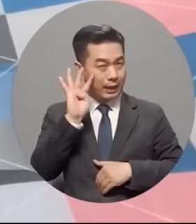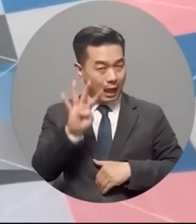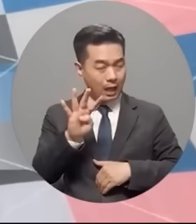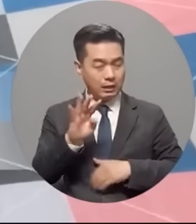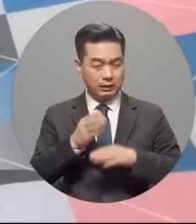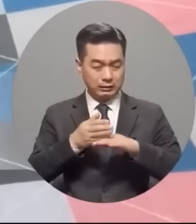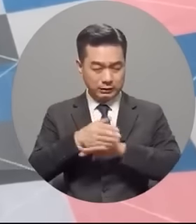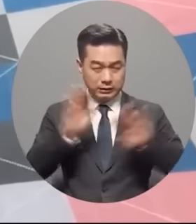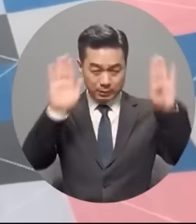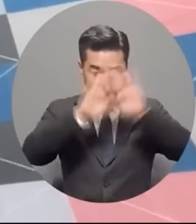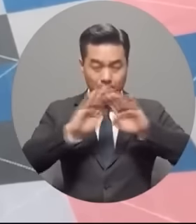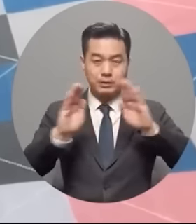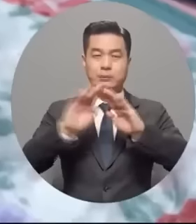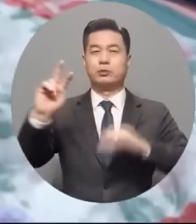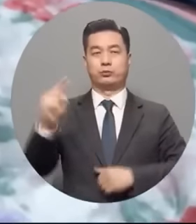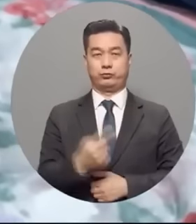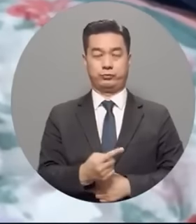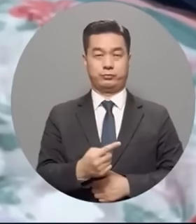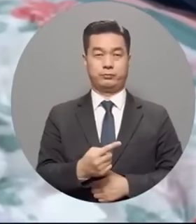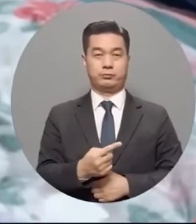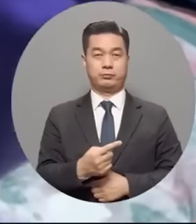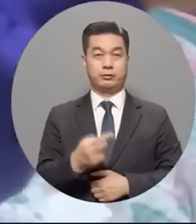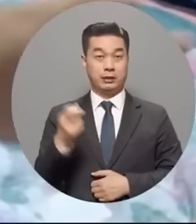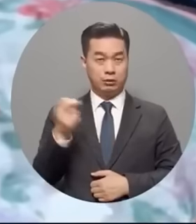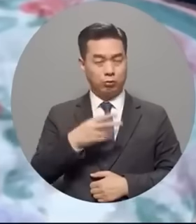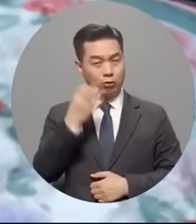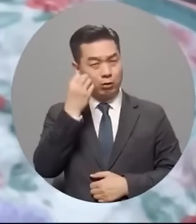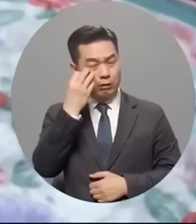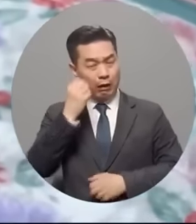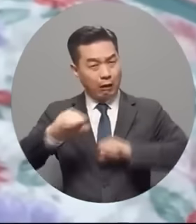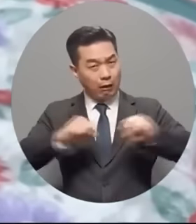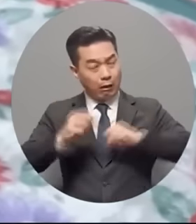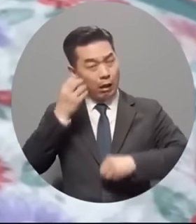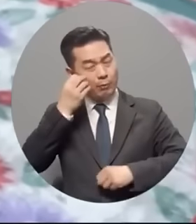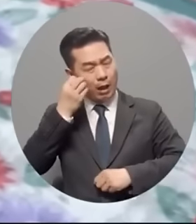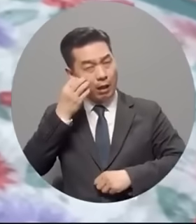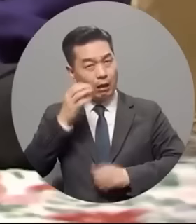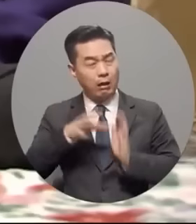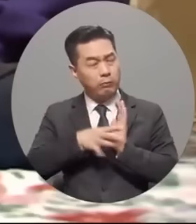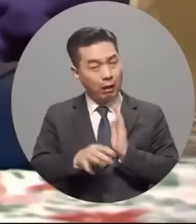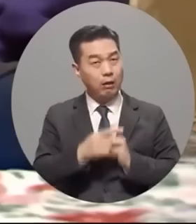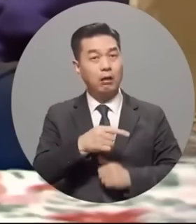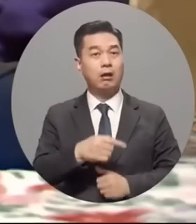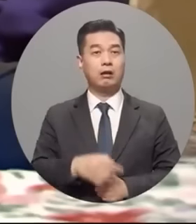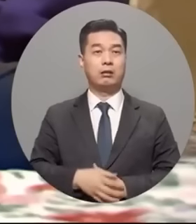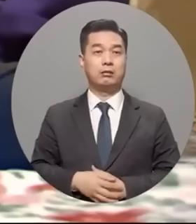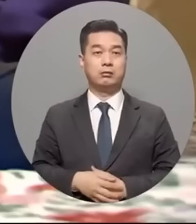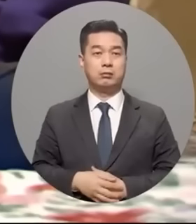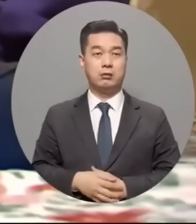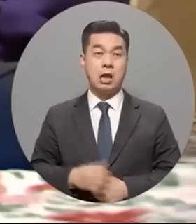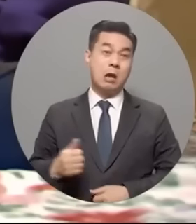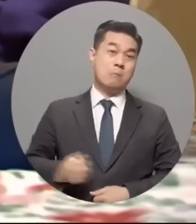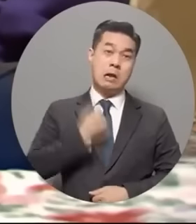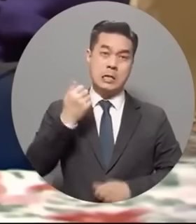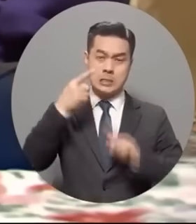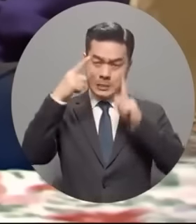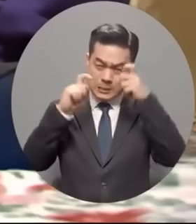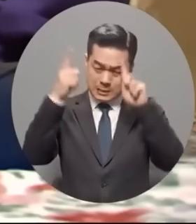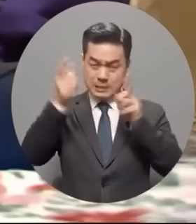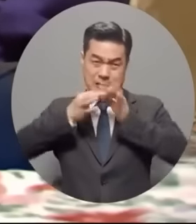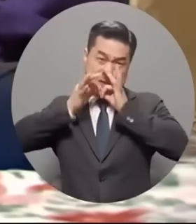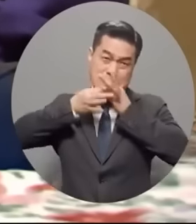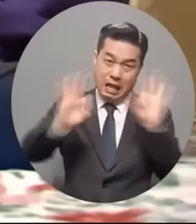밤 집으로 돌아왔습니다. 그리고 이상한 행동을 시작했습니다. 분노, 눈빛, 막 감